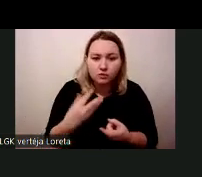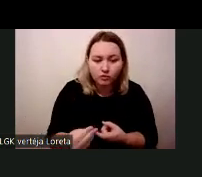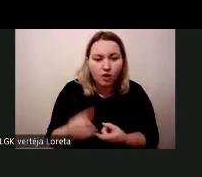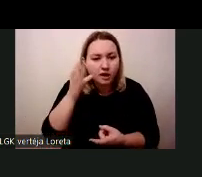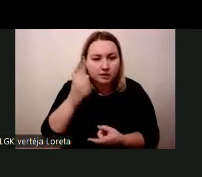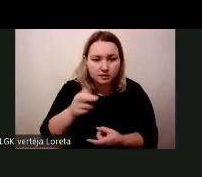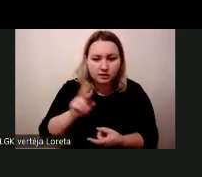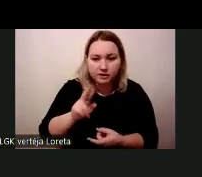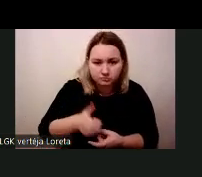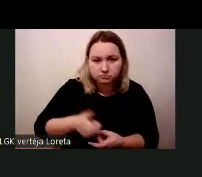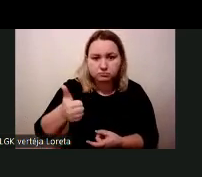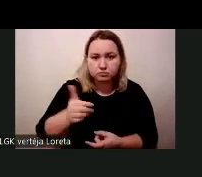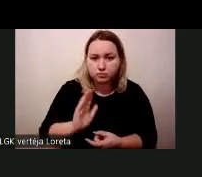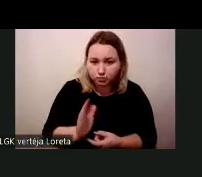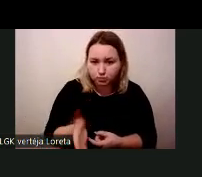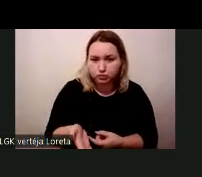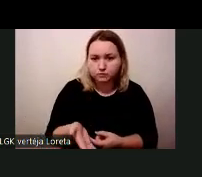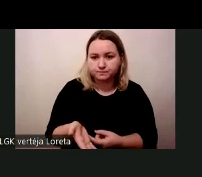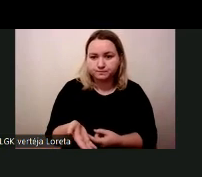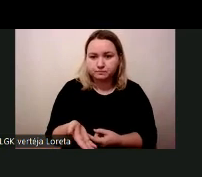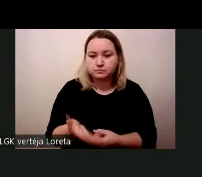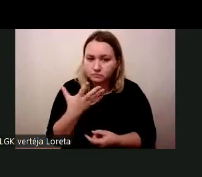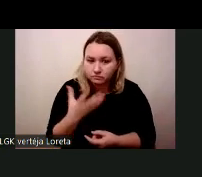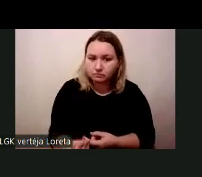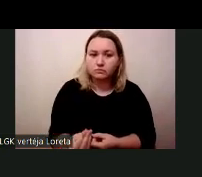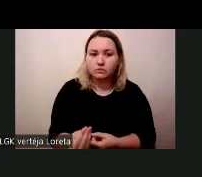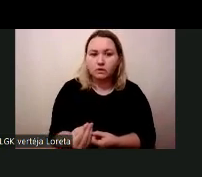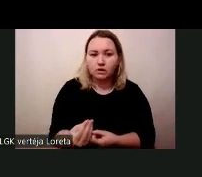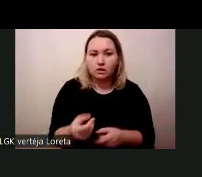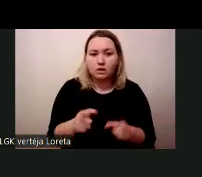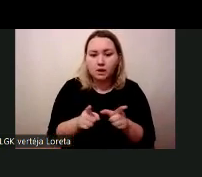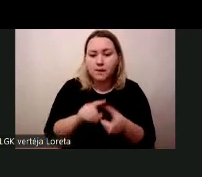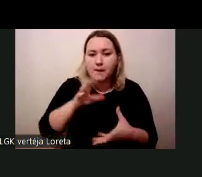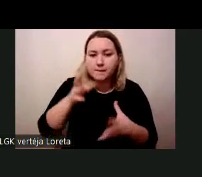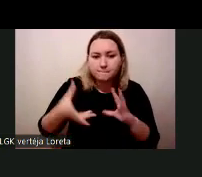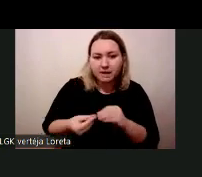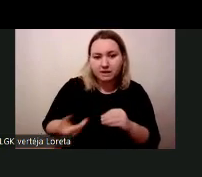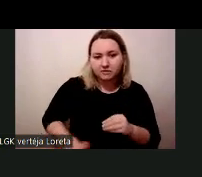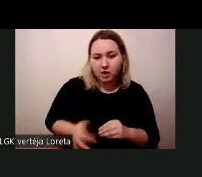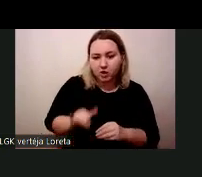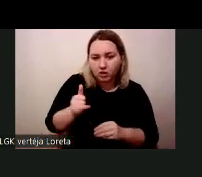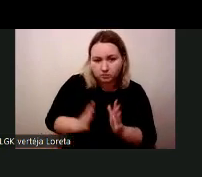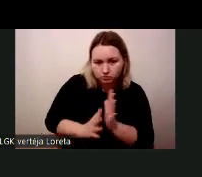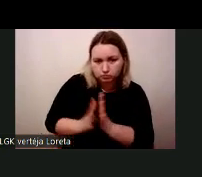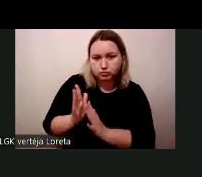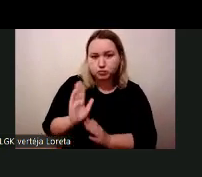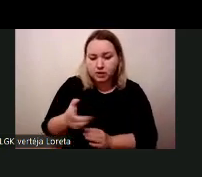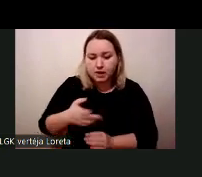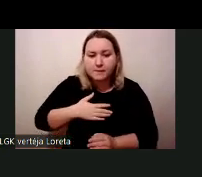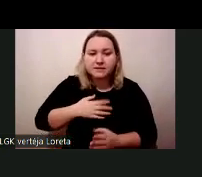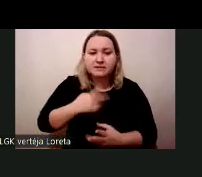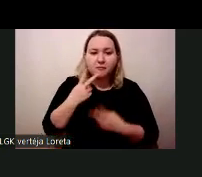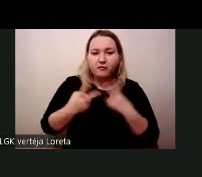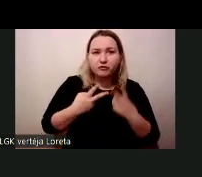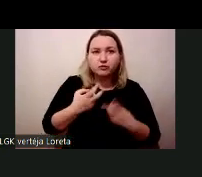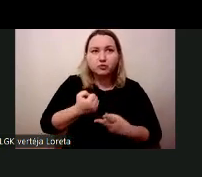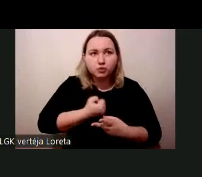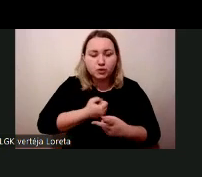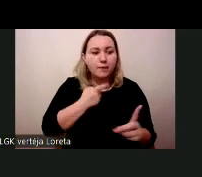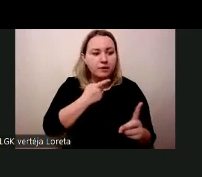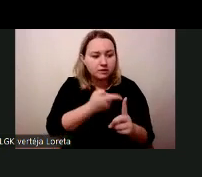tikrųjų apspręs geresnė jų pačių bendro gyvenimo kokybė. Taigi mes turėjome viziją, žinom, ko norim pasiekti, kodėl